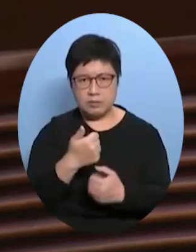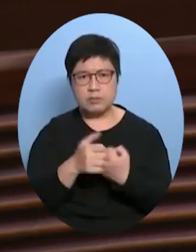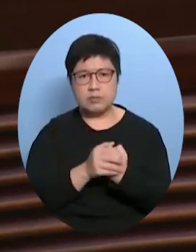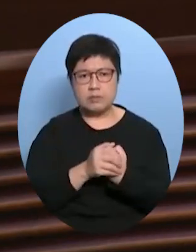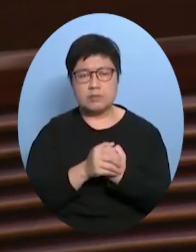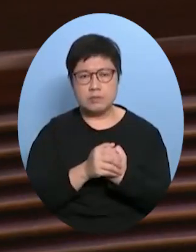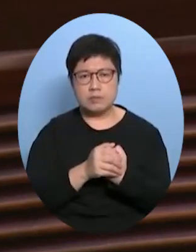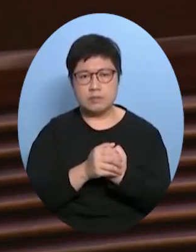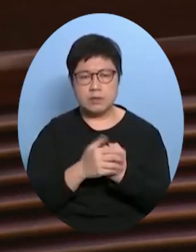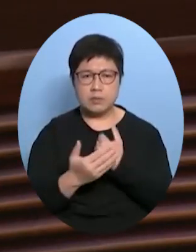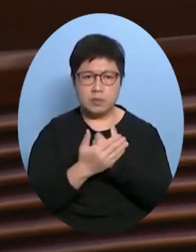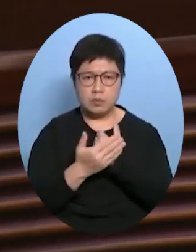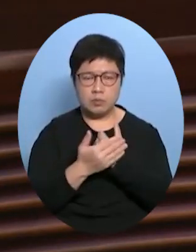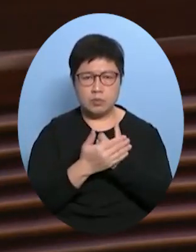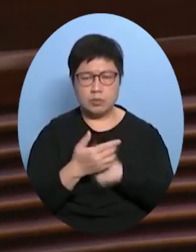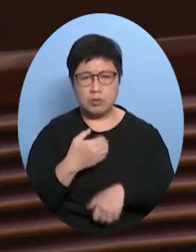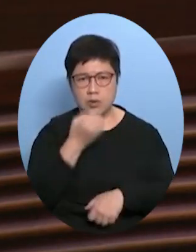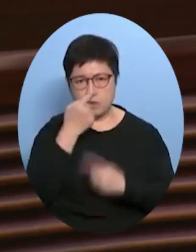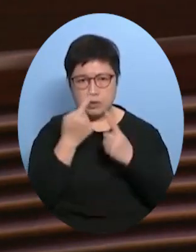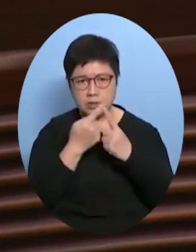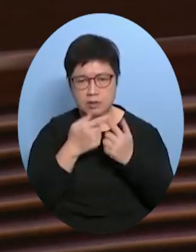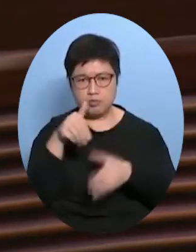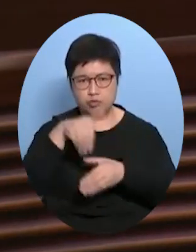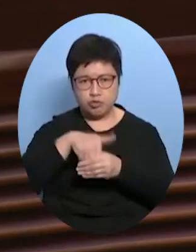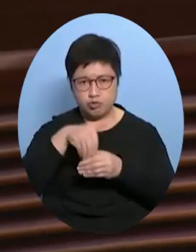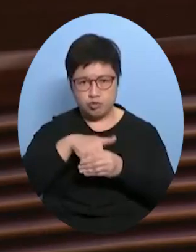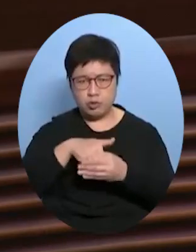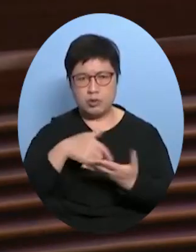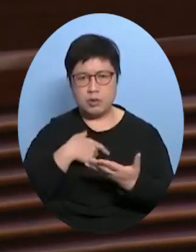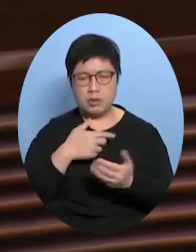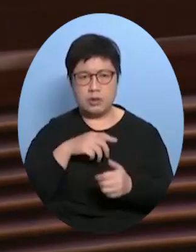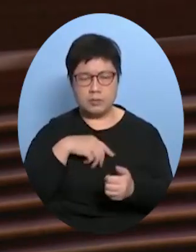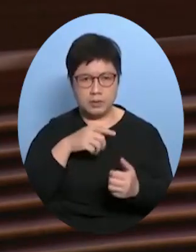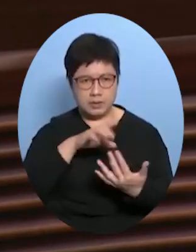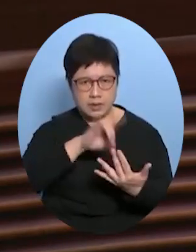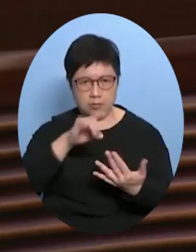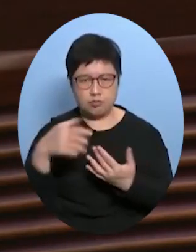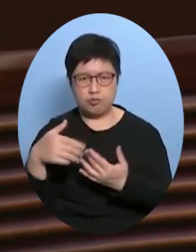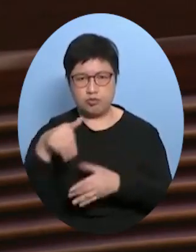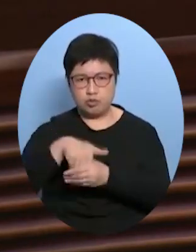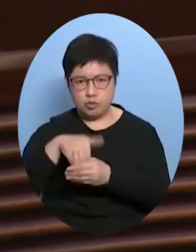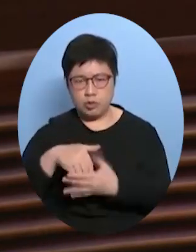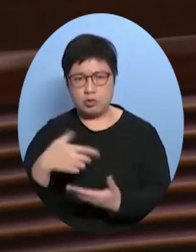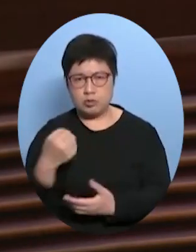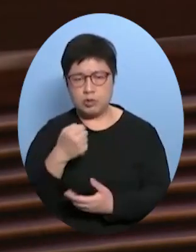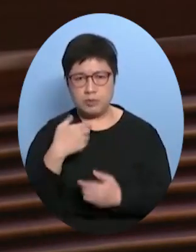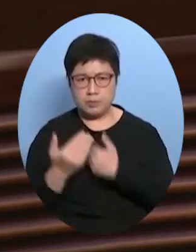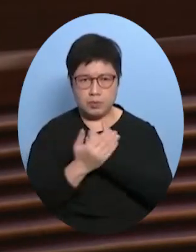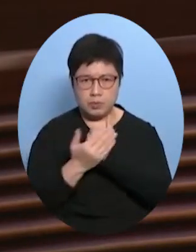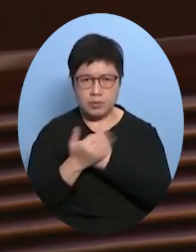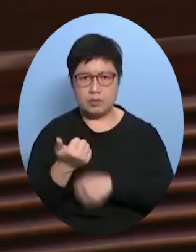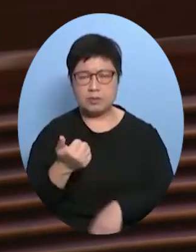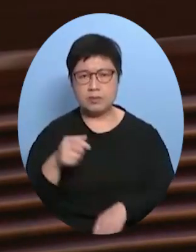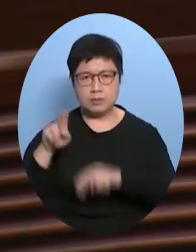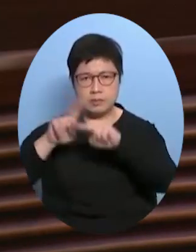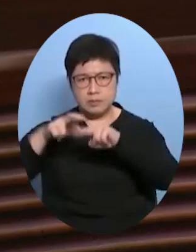永久性居民依法享有的選舉權和被選舉權。由此可見，中央是真心誠